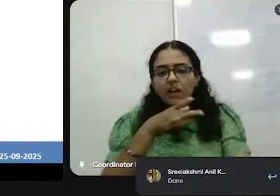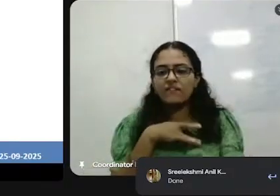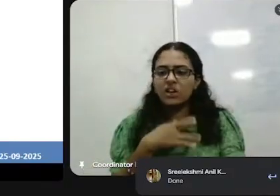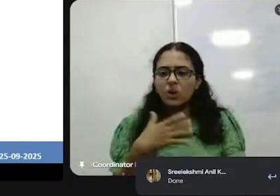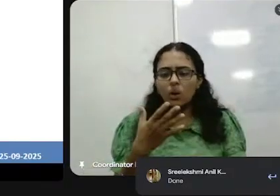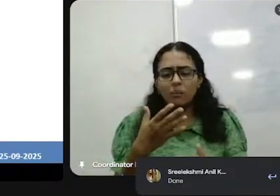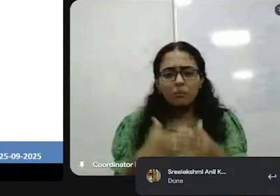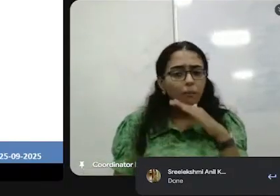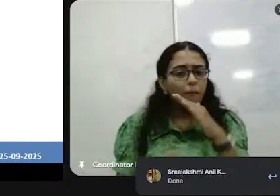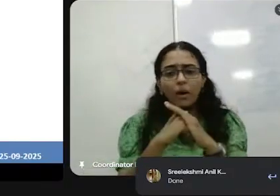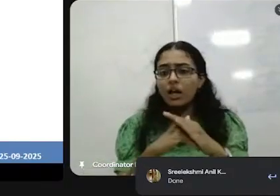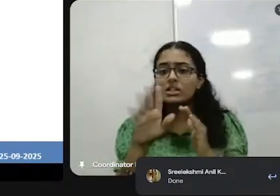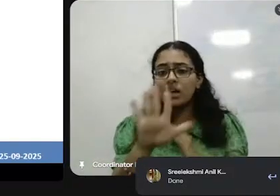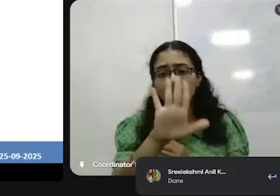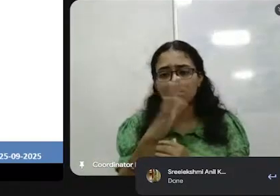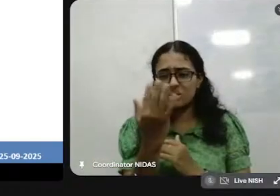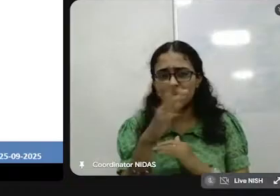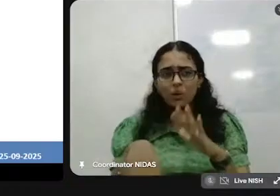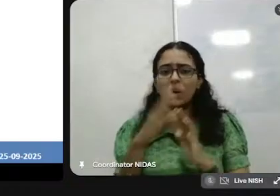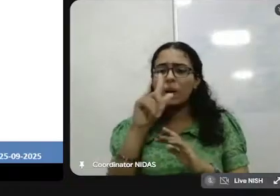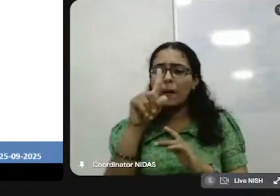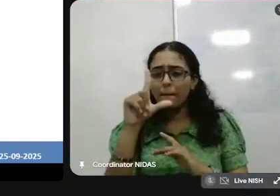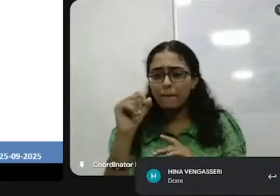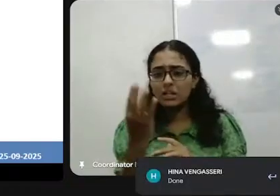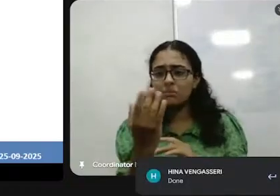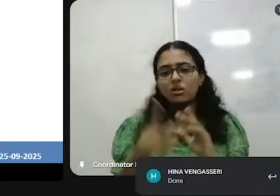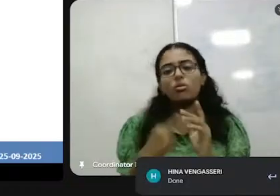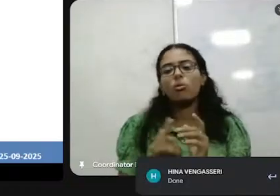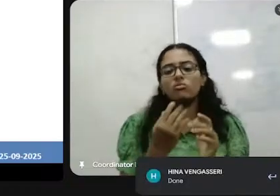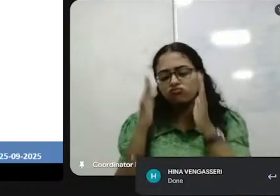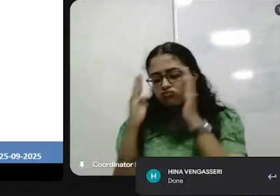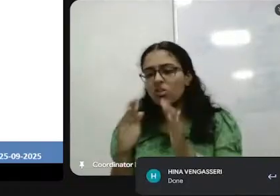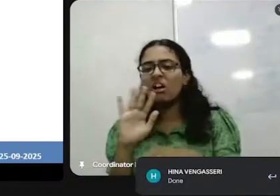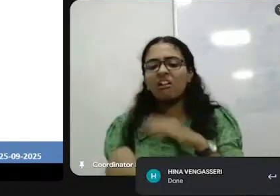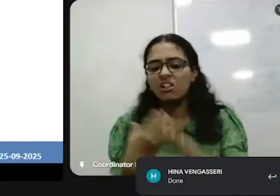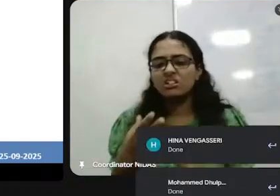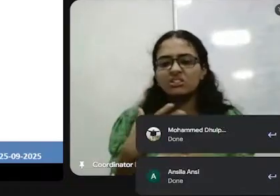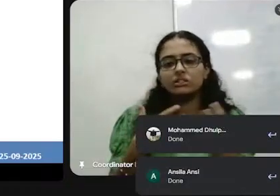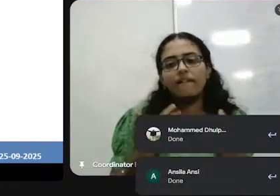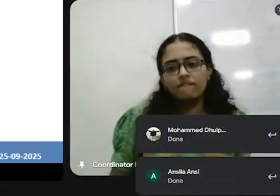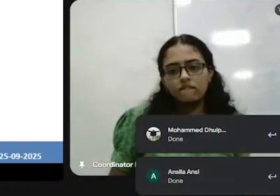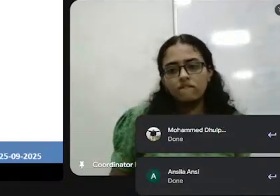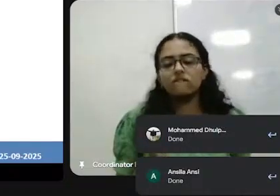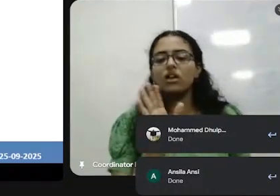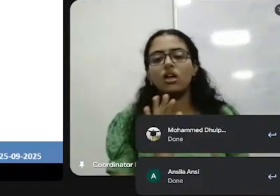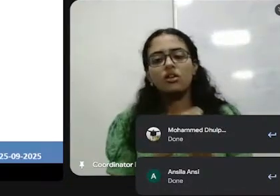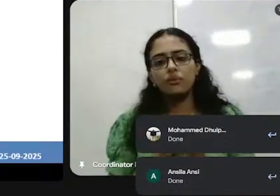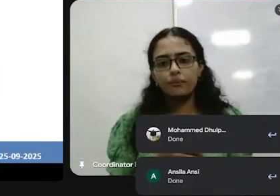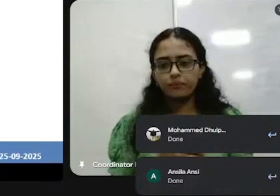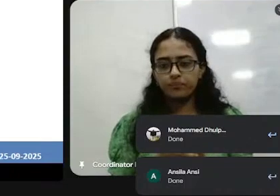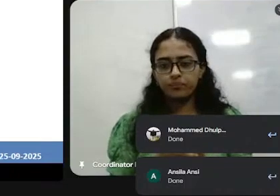5-10 മിനിറ്റ് ഇരിക്കാനായിട്ട് പറ്റുള്ളായിരിക്കും. അതിനപ്പുറം ചിലപ്പോൾ നമ്മൾ അവരോട് ഇരുത്തി ടാസ്ക് ചെയ്യിപ്പിച്ച അവർക്ക് അതിന്റെ ബുദ്ധിമുട്ടുകൾ